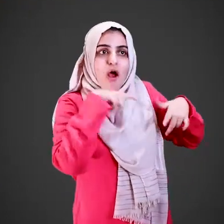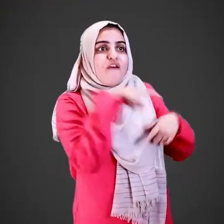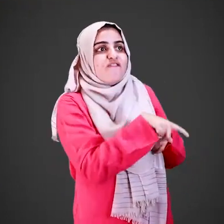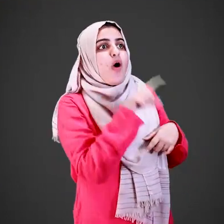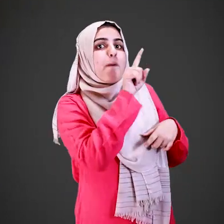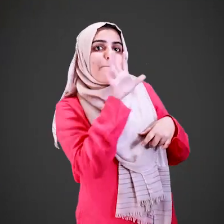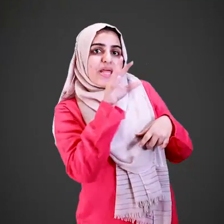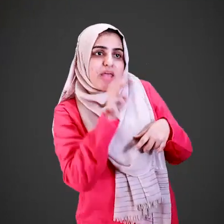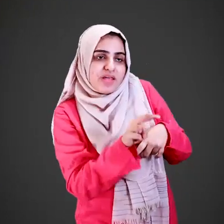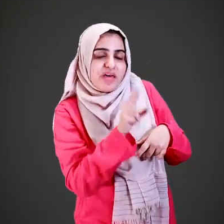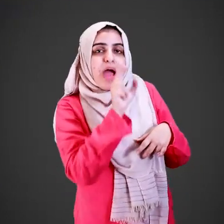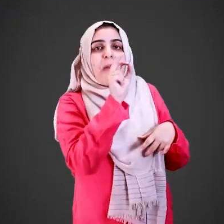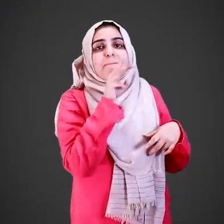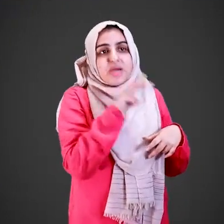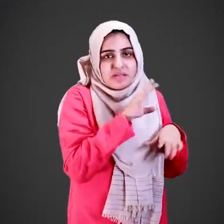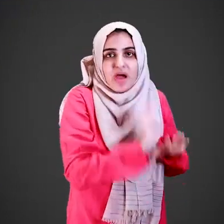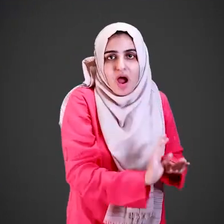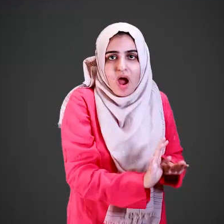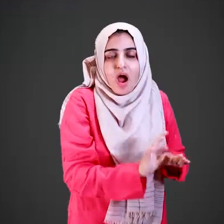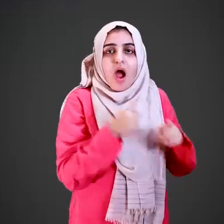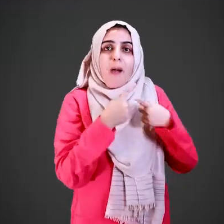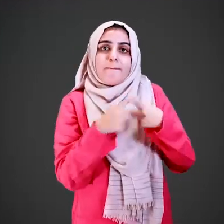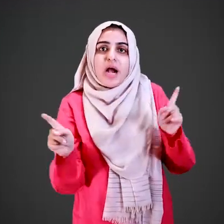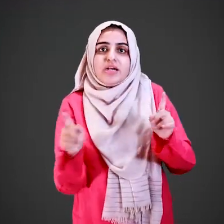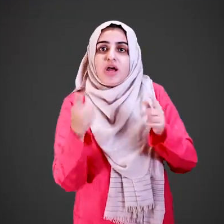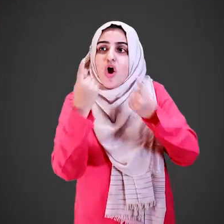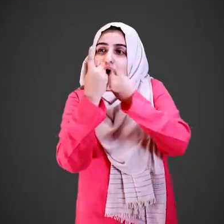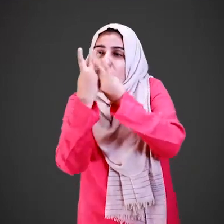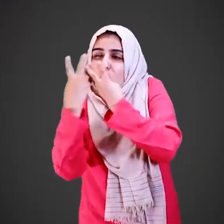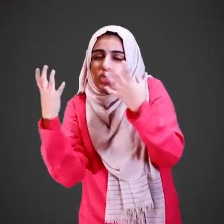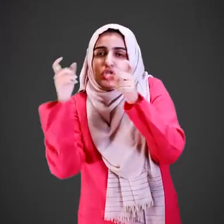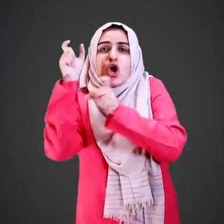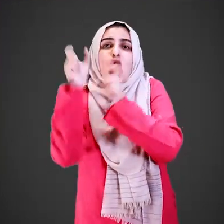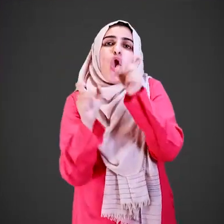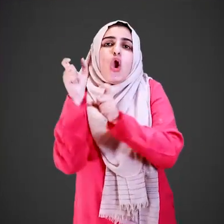ये बात तो आपकी बिल्कुल दुरुस्त है, लेकिन ये